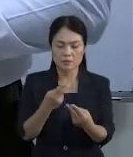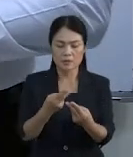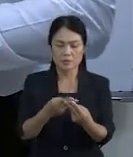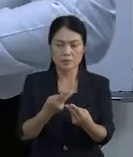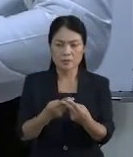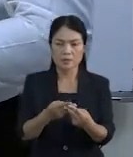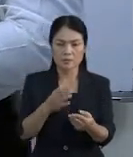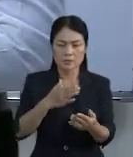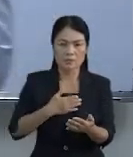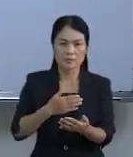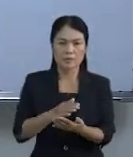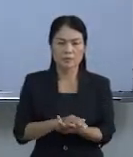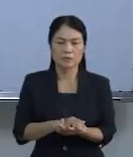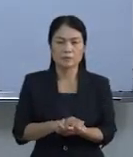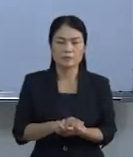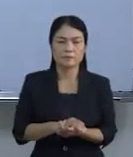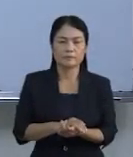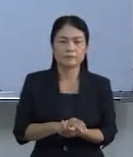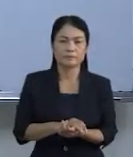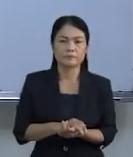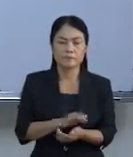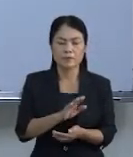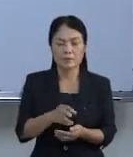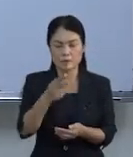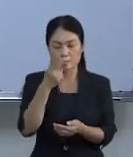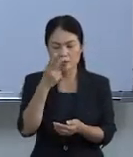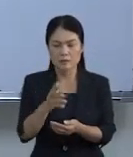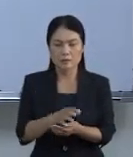nó còn nè và con mờ